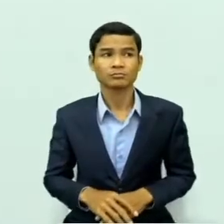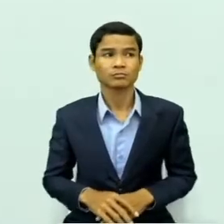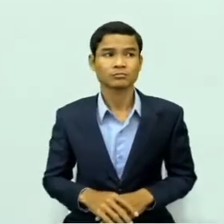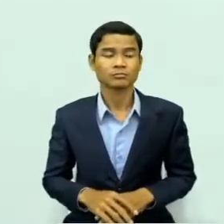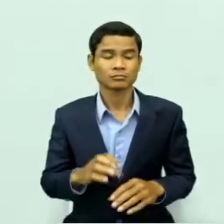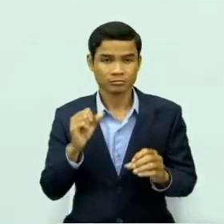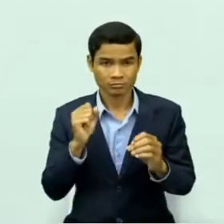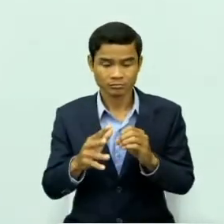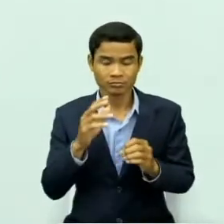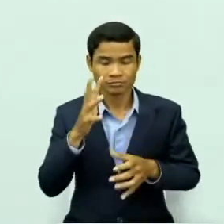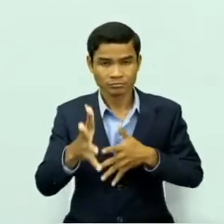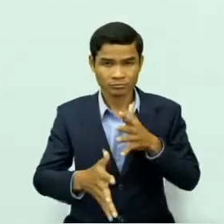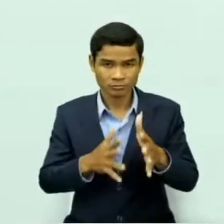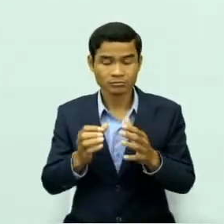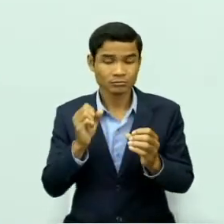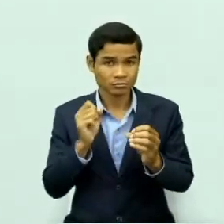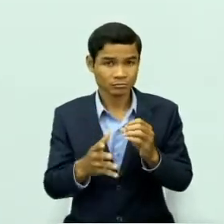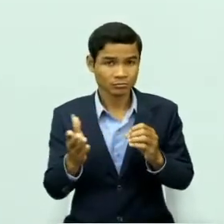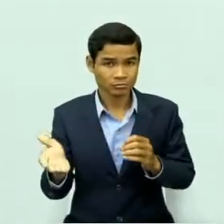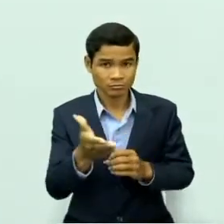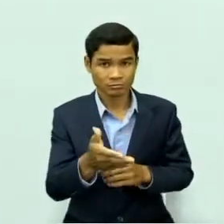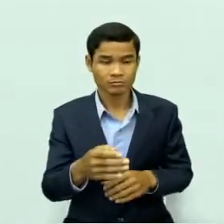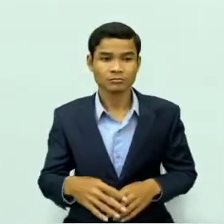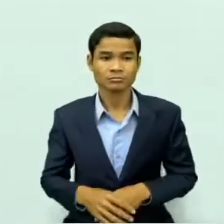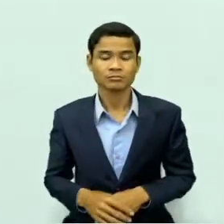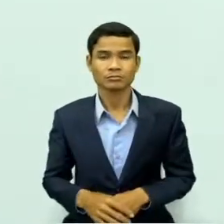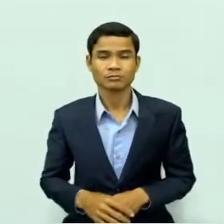Chà, chắp đàm án, chắp đàm.